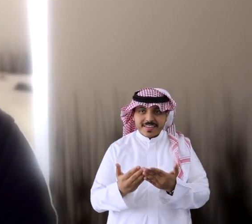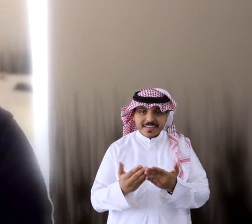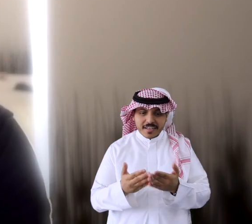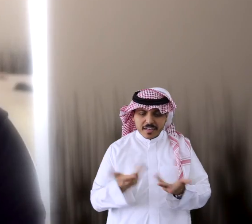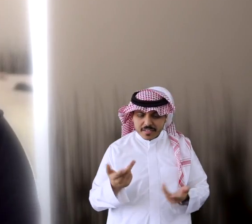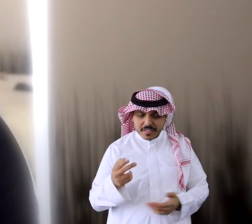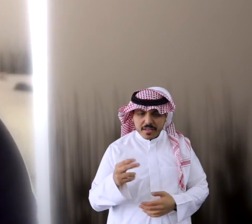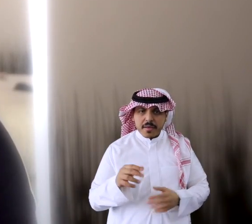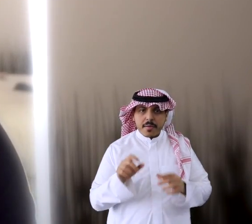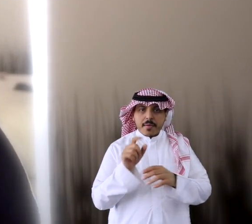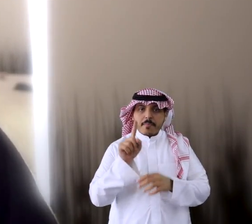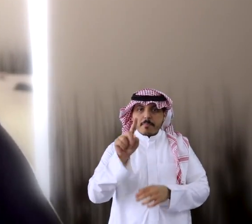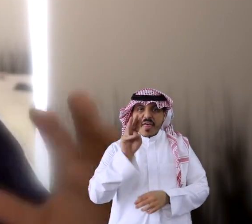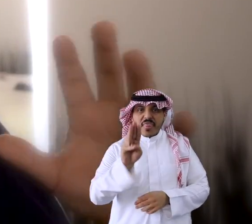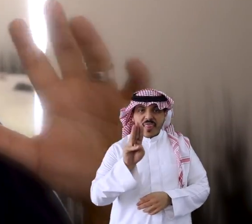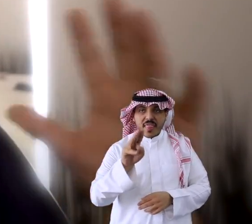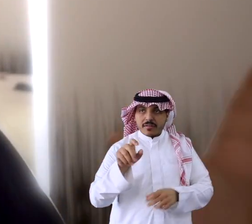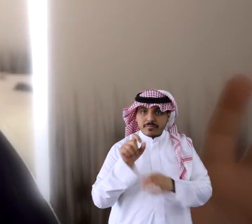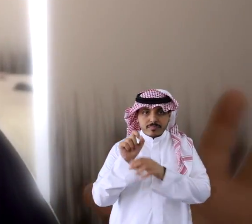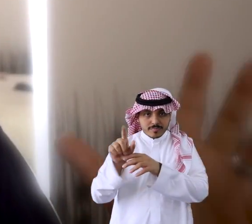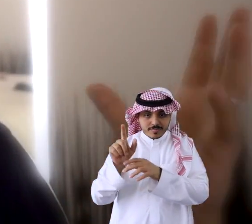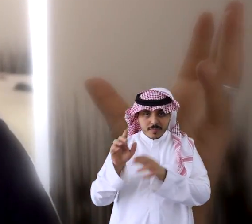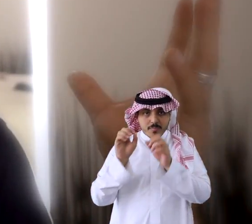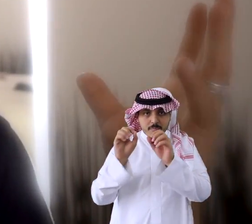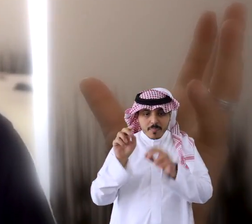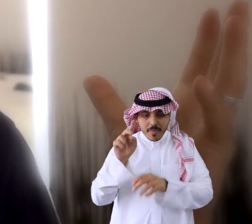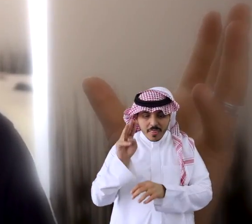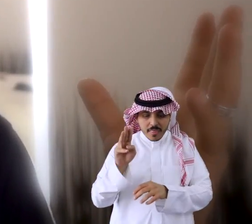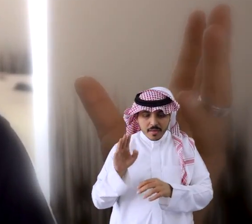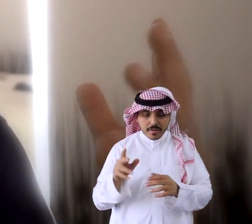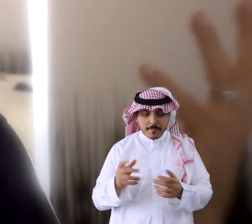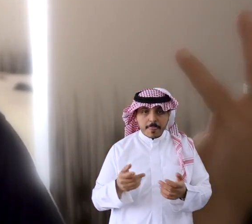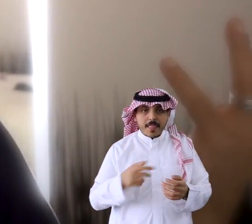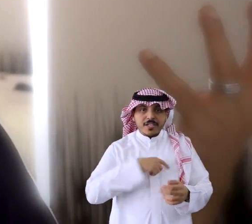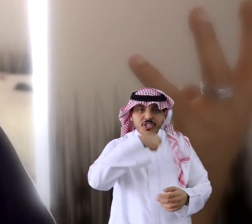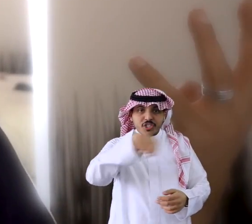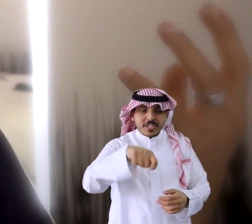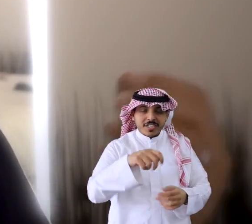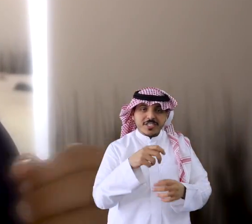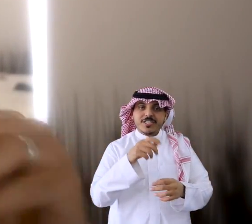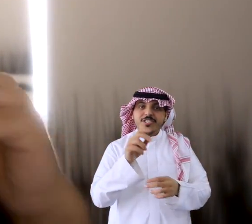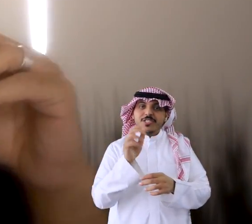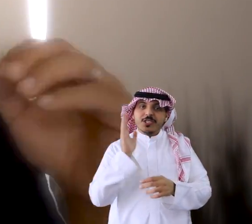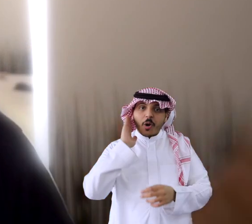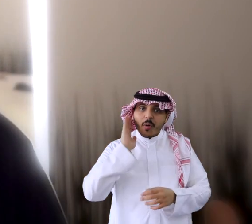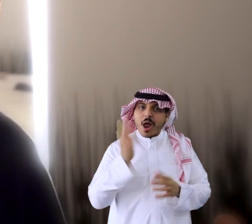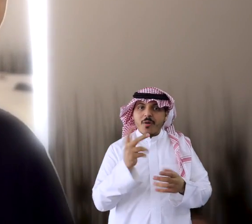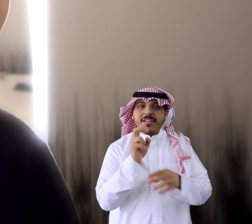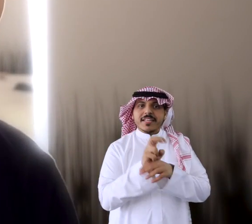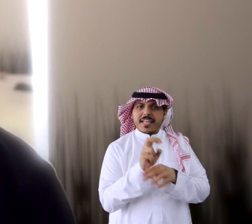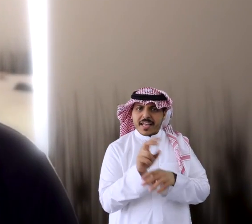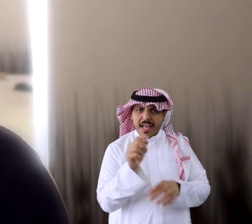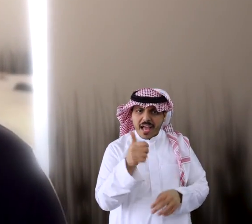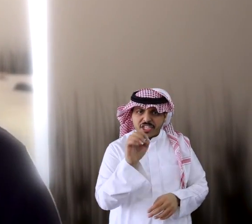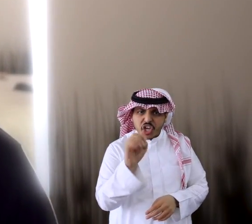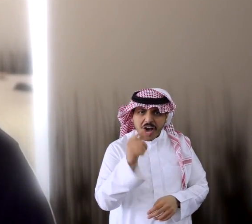موجهة للستريمينج للبث, أو خدمة لتأجير جوالات بدل ما أنت تشتري جوال, أو خدمة